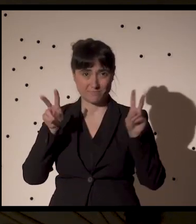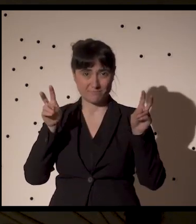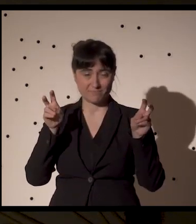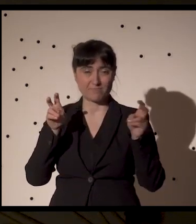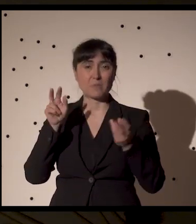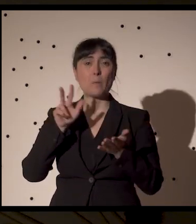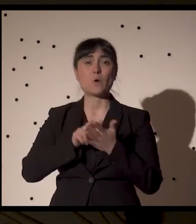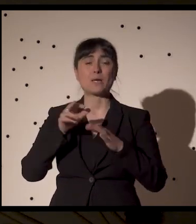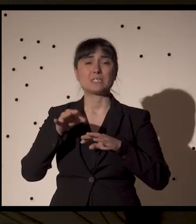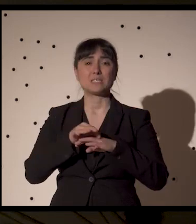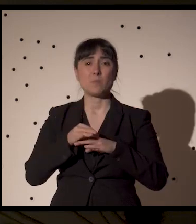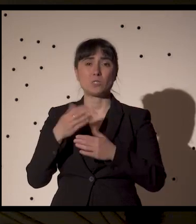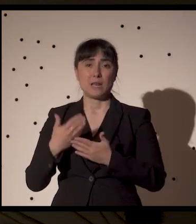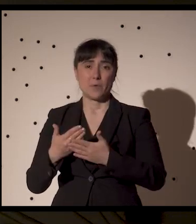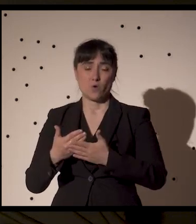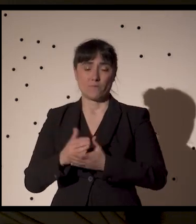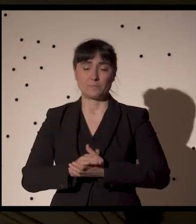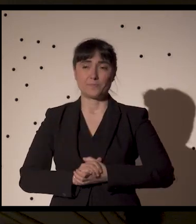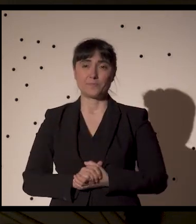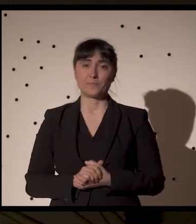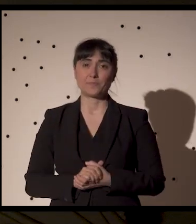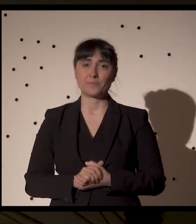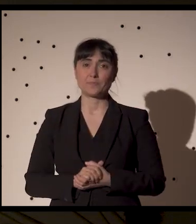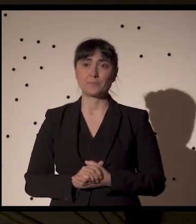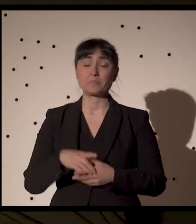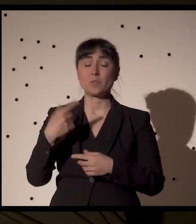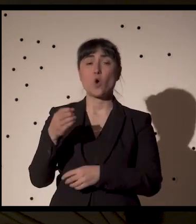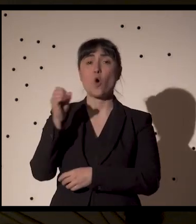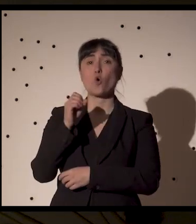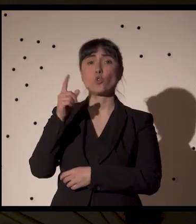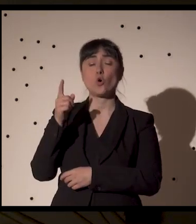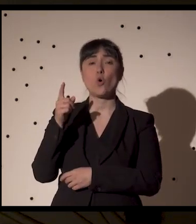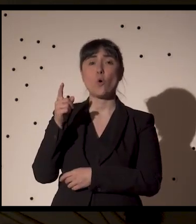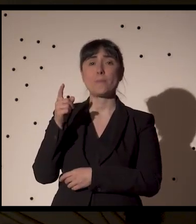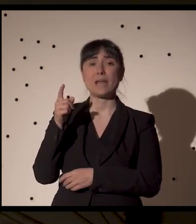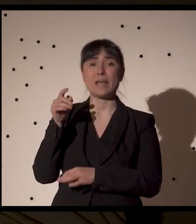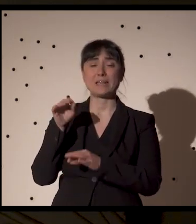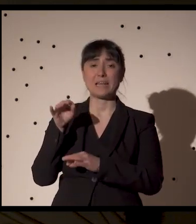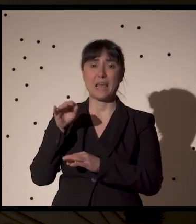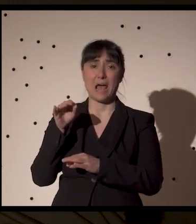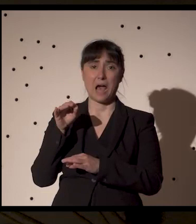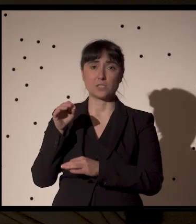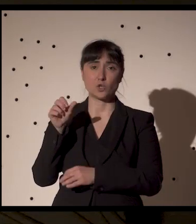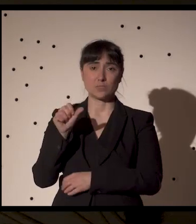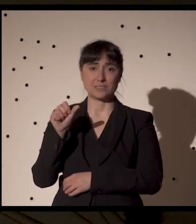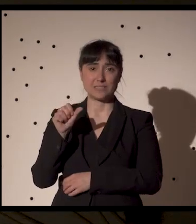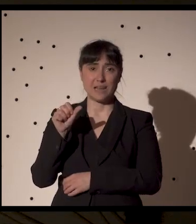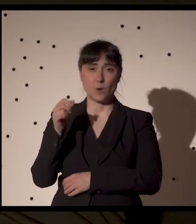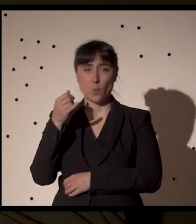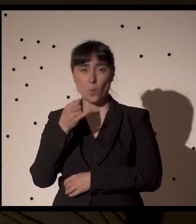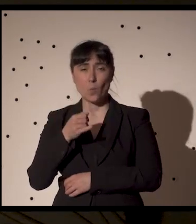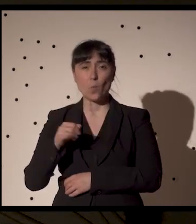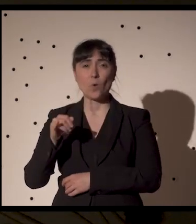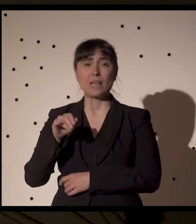poi allo stretler l'arte della commedia in ottobre Il l'ultimo Edoardo portato